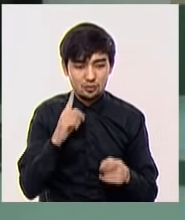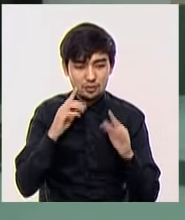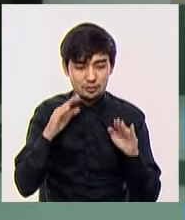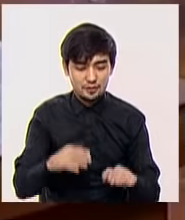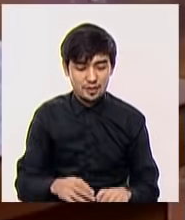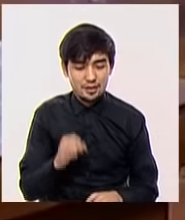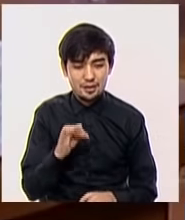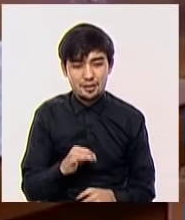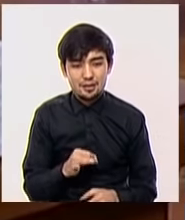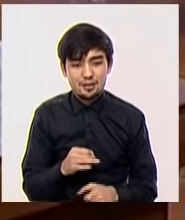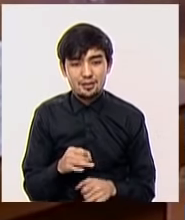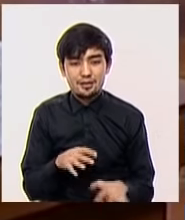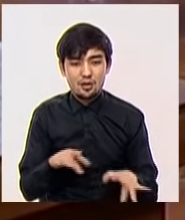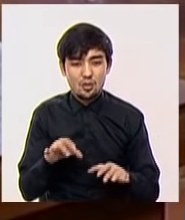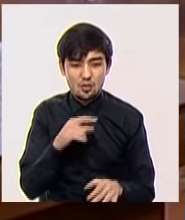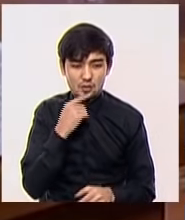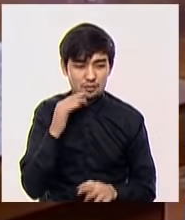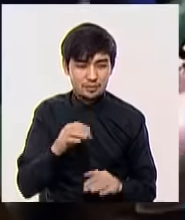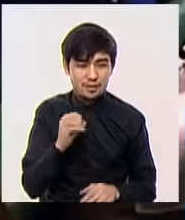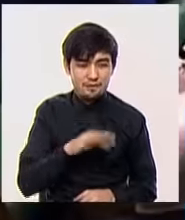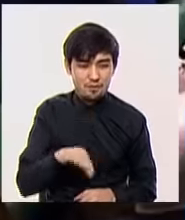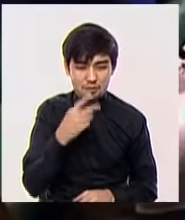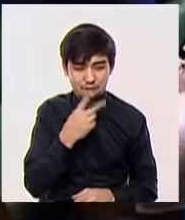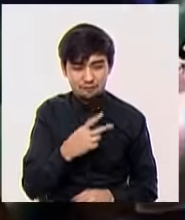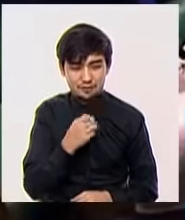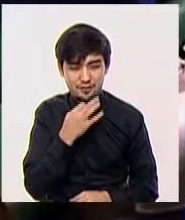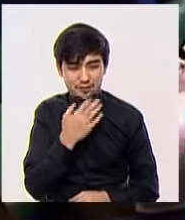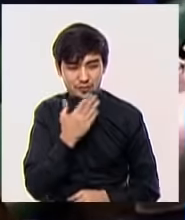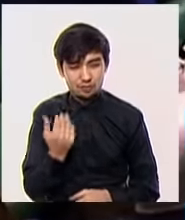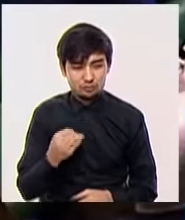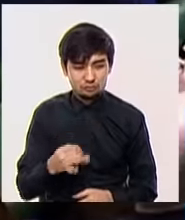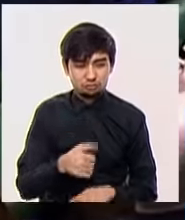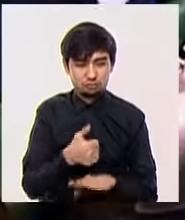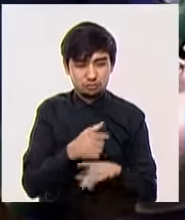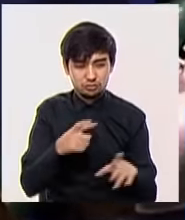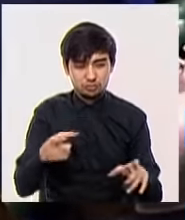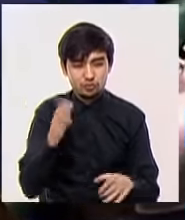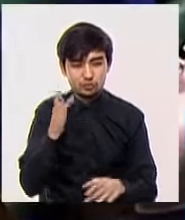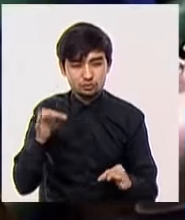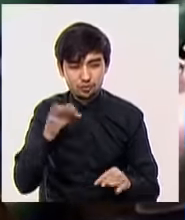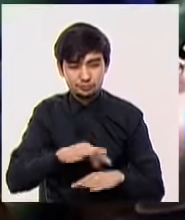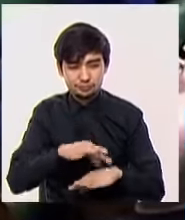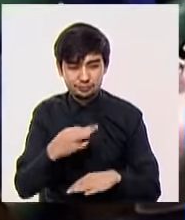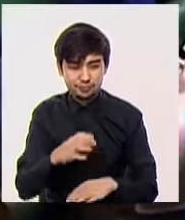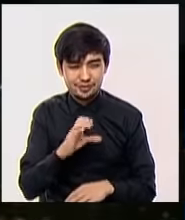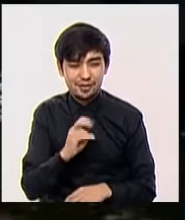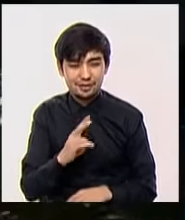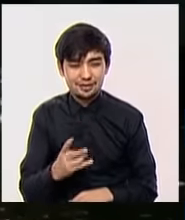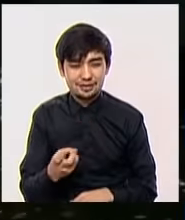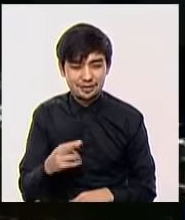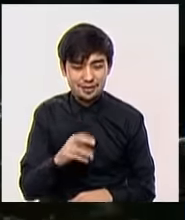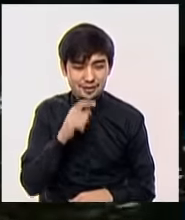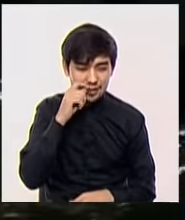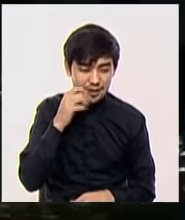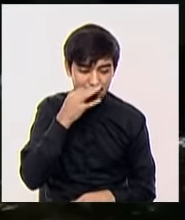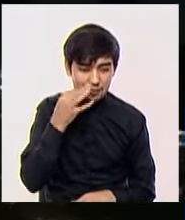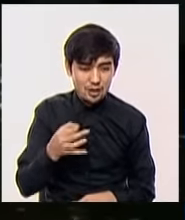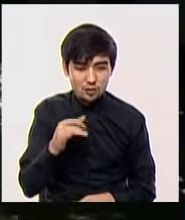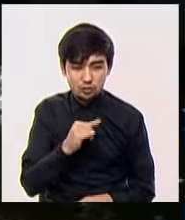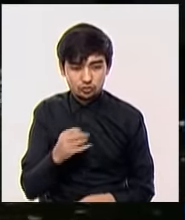действия россии осудили в европе ведущие политики выступают за дальнейшее ужесточение санкций германия уже